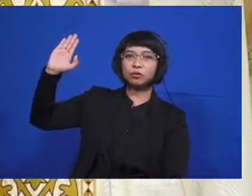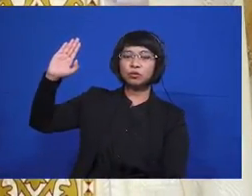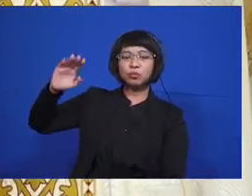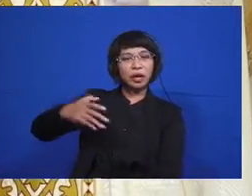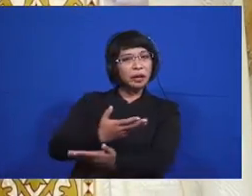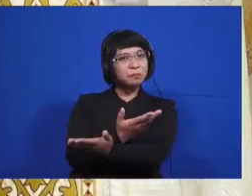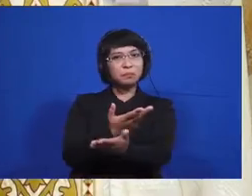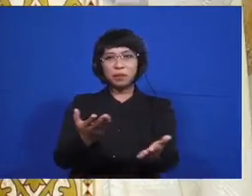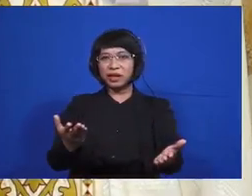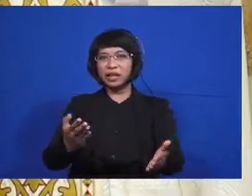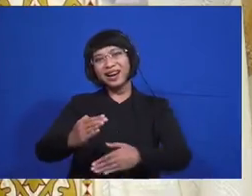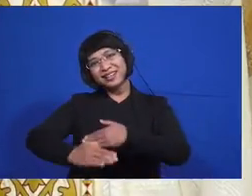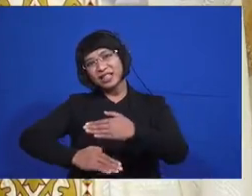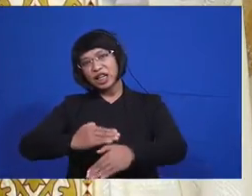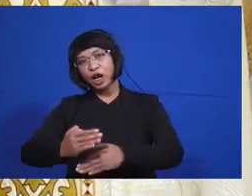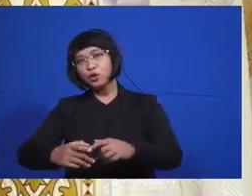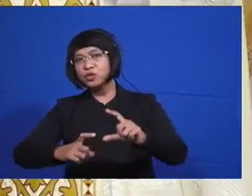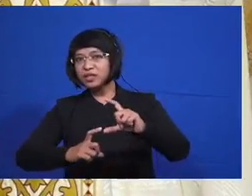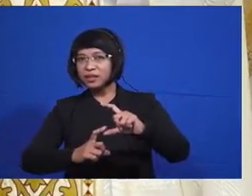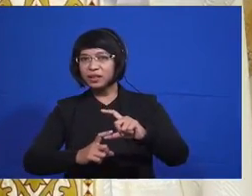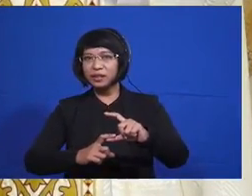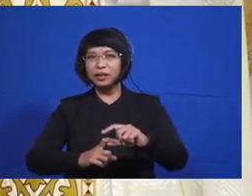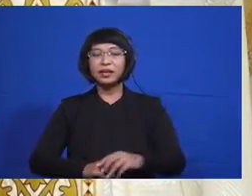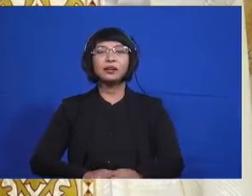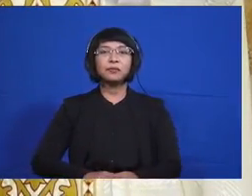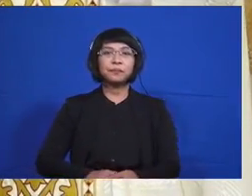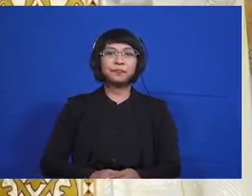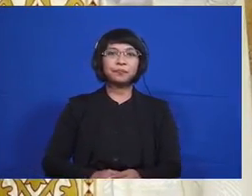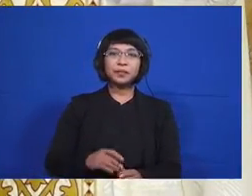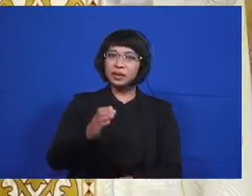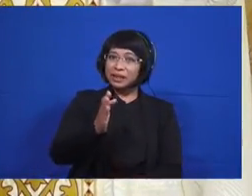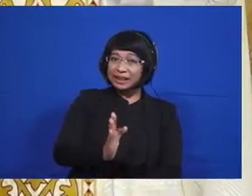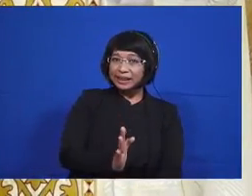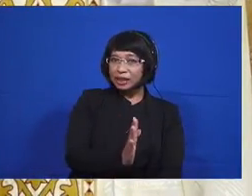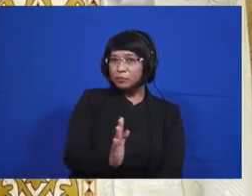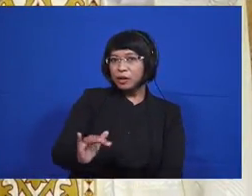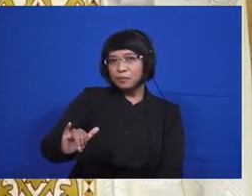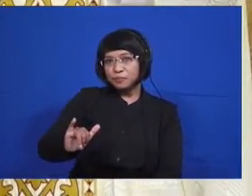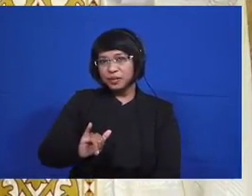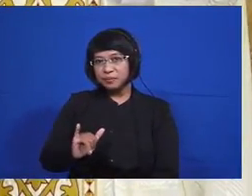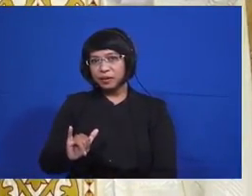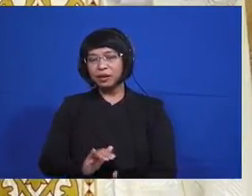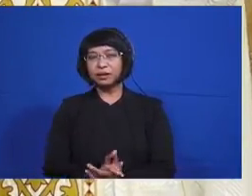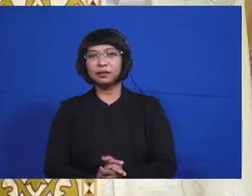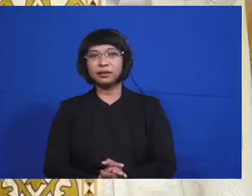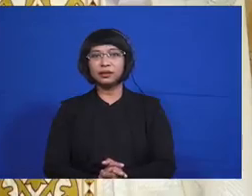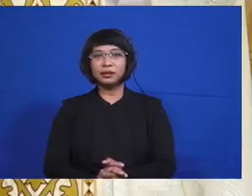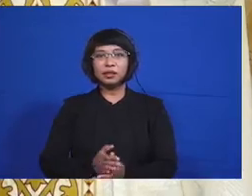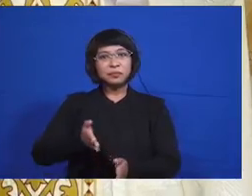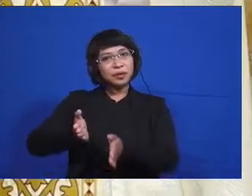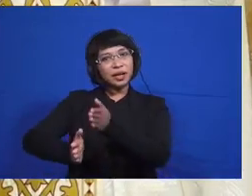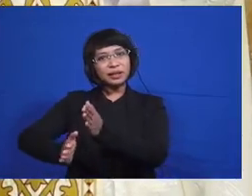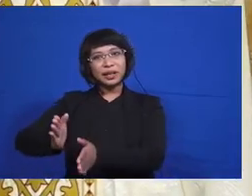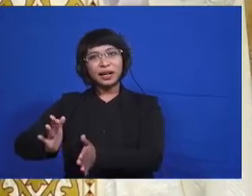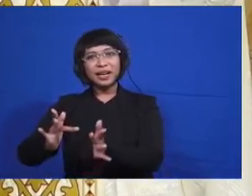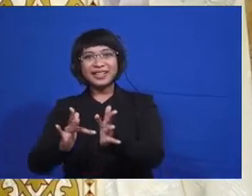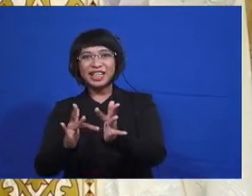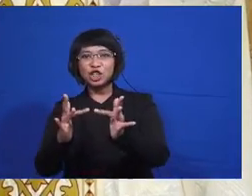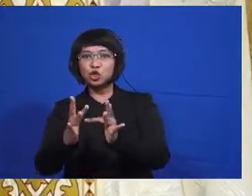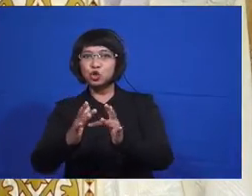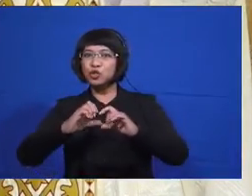senantiasa dengan setia melaksanakan jabatan imamat mereka. Dengan pengantaran Tuhan kami Yesus